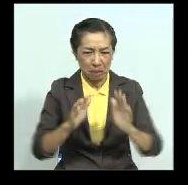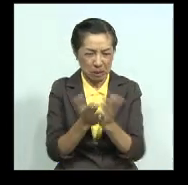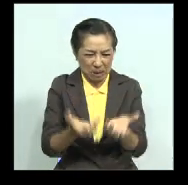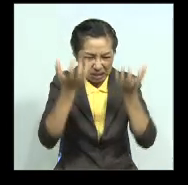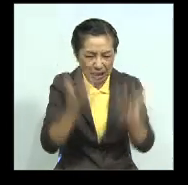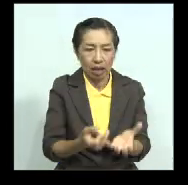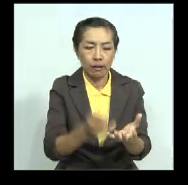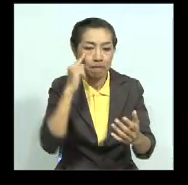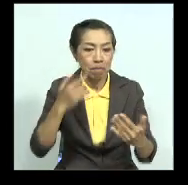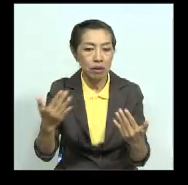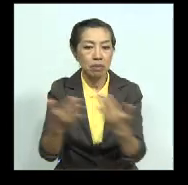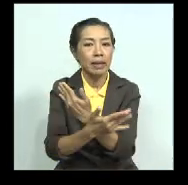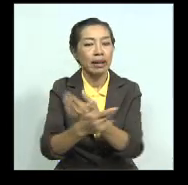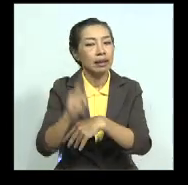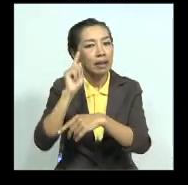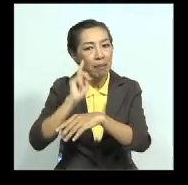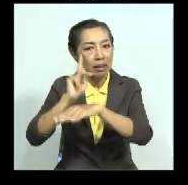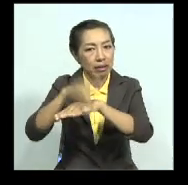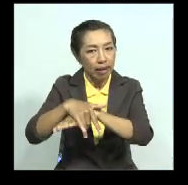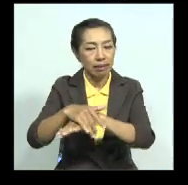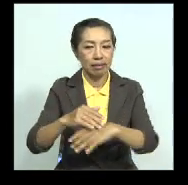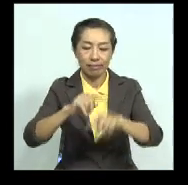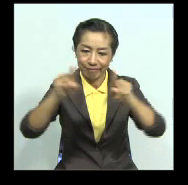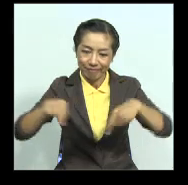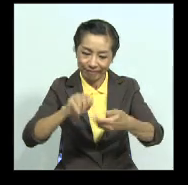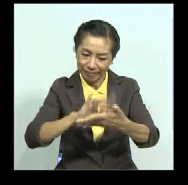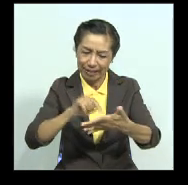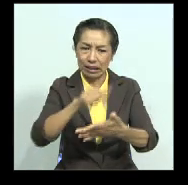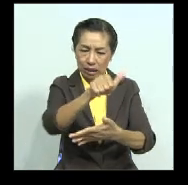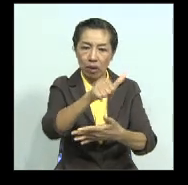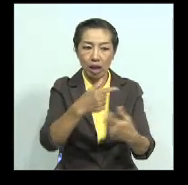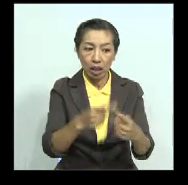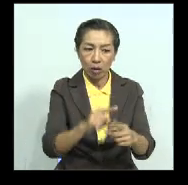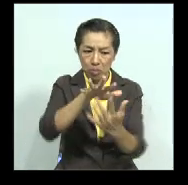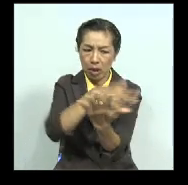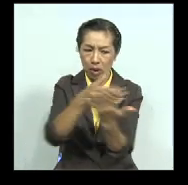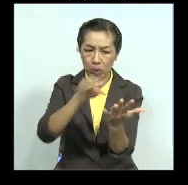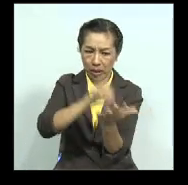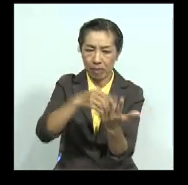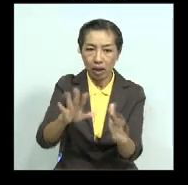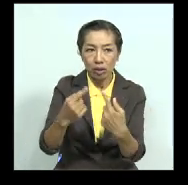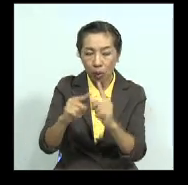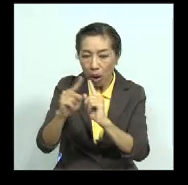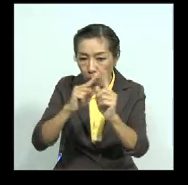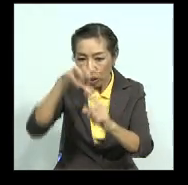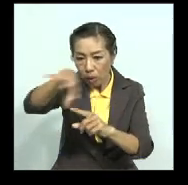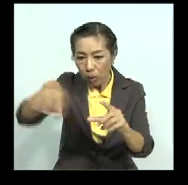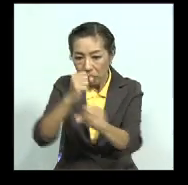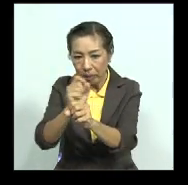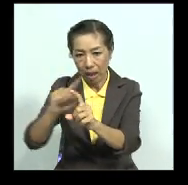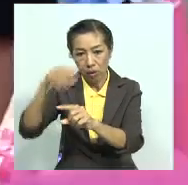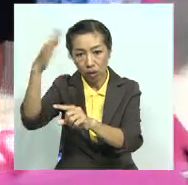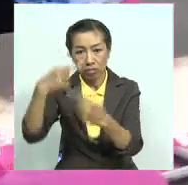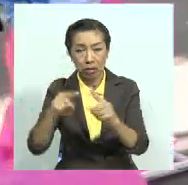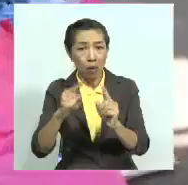การอยู่แล้วนะครับแต่เรื่องดังกล่าวเนี่ยเพิ่งเป็นข่าวออกมาก็ยังคงต้องขอหารือกับหน่วยงานที่เกี่ยวข้องก่อนส่วนสาเหตุเนี่ยจะมาจากการแบก